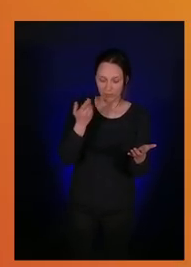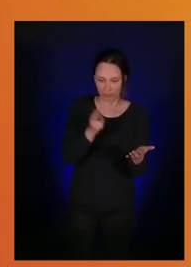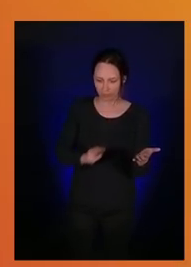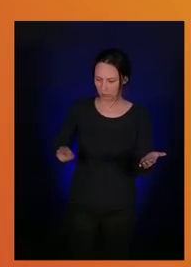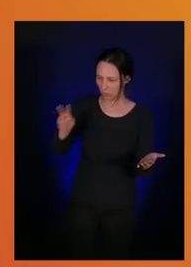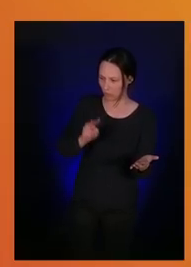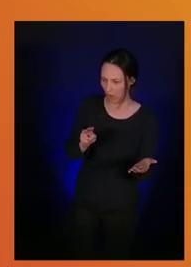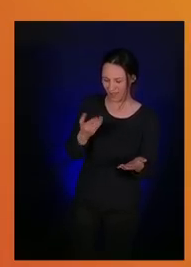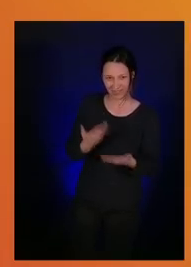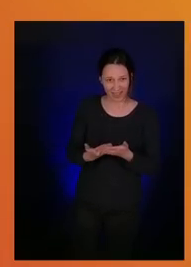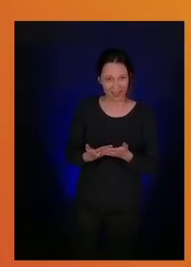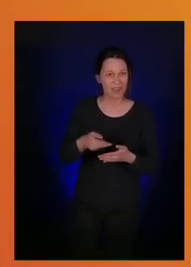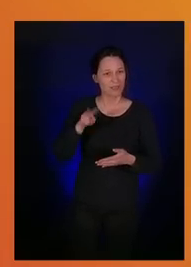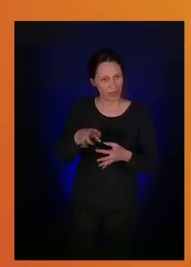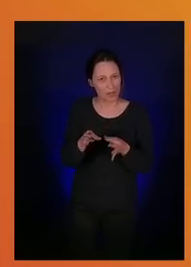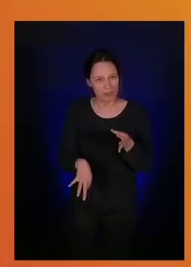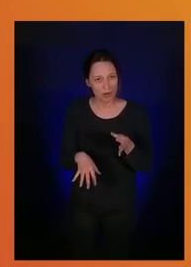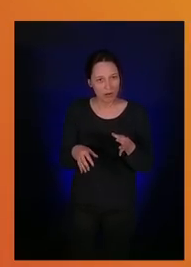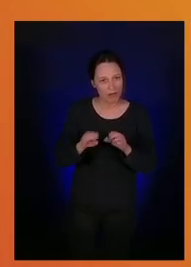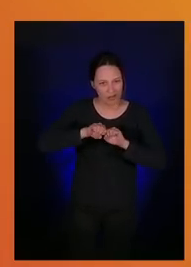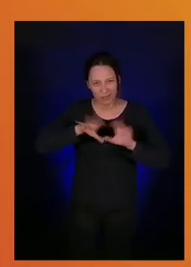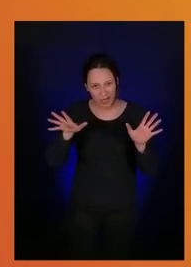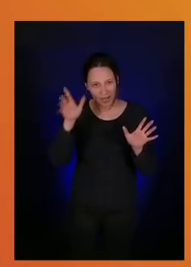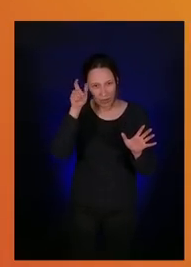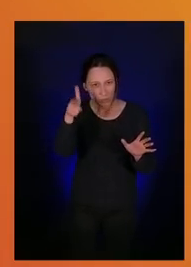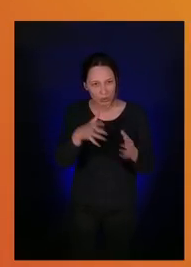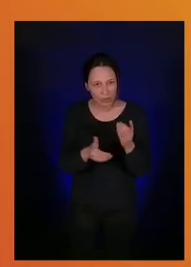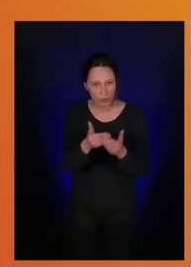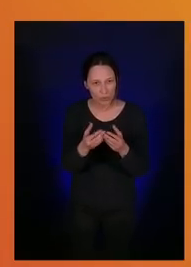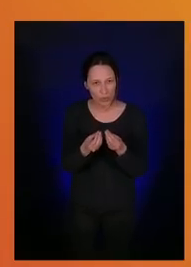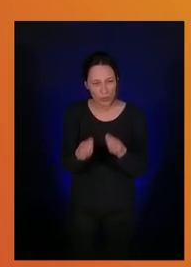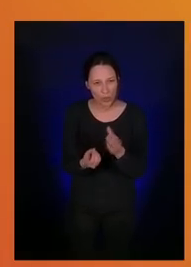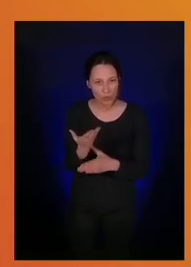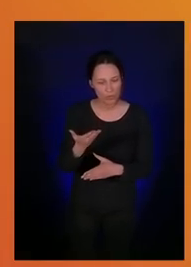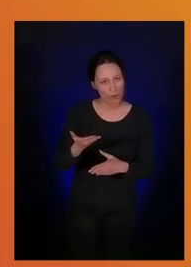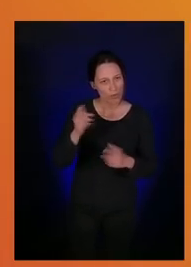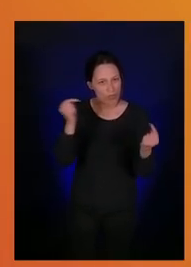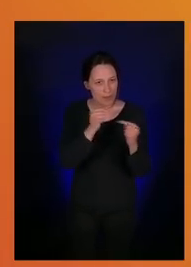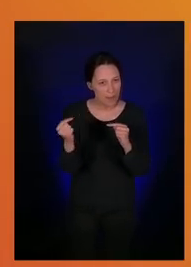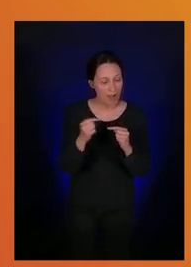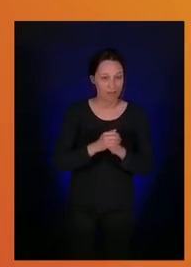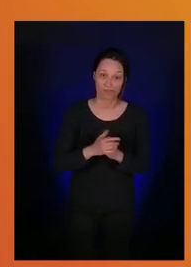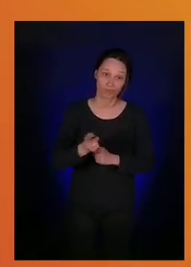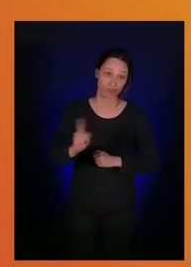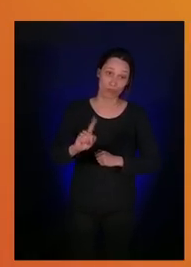d'un état des lieux lucide et constructif qui permette de commencer un nouveau débat sous les meilleurs auspices. Merci.